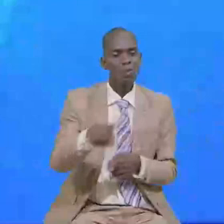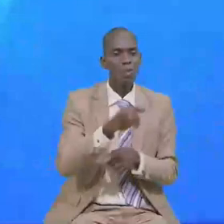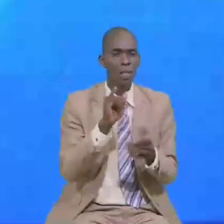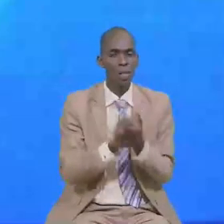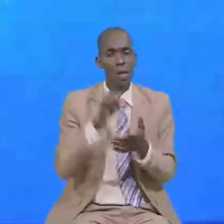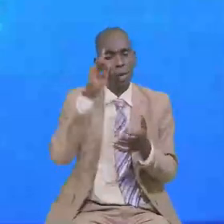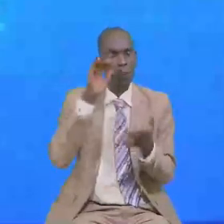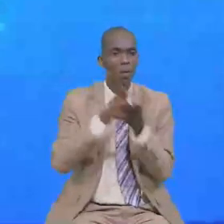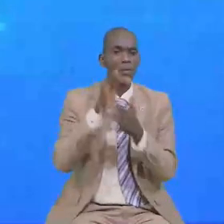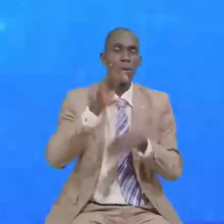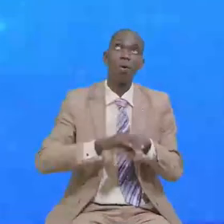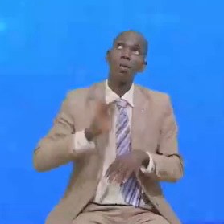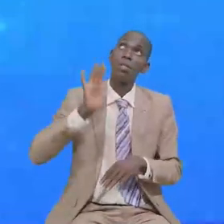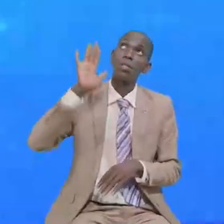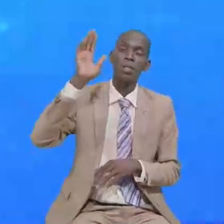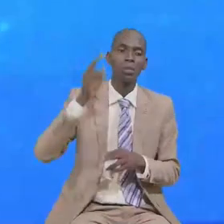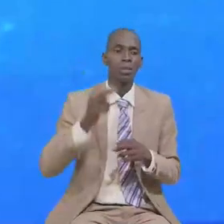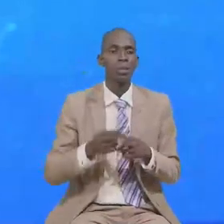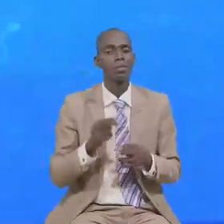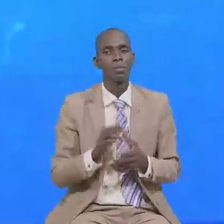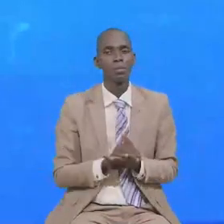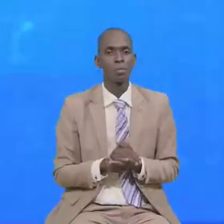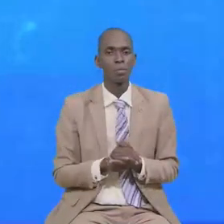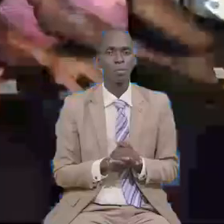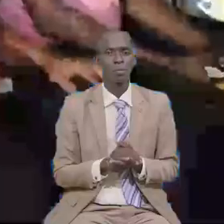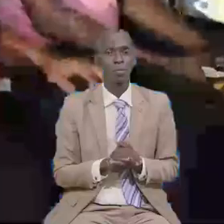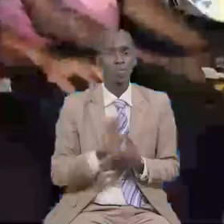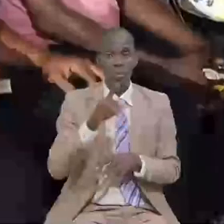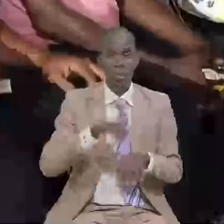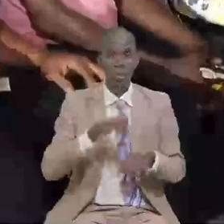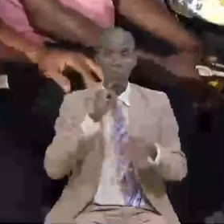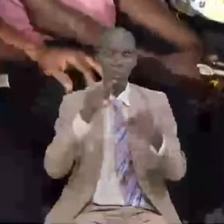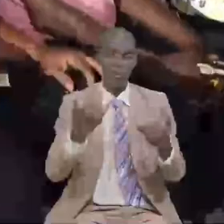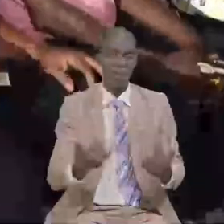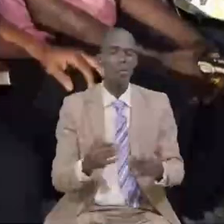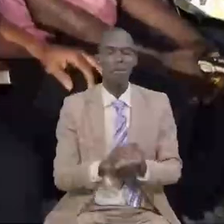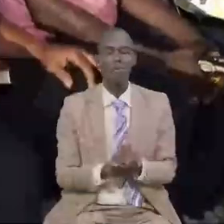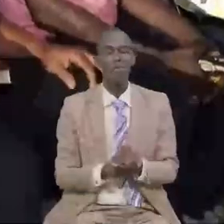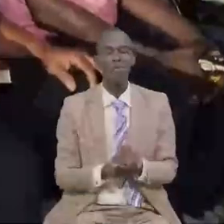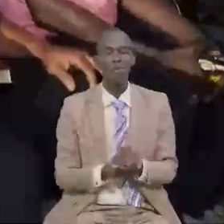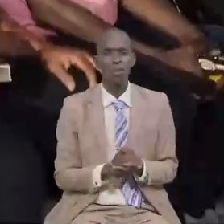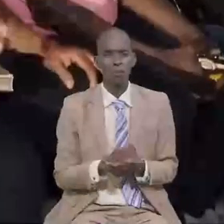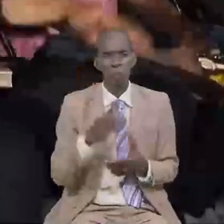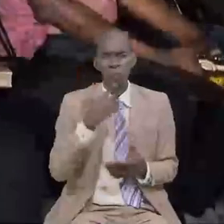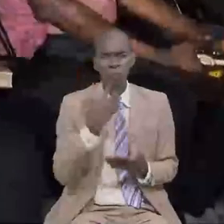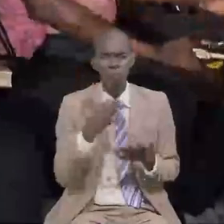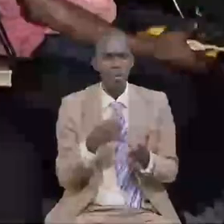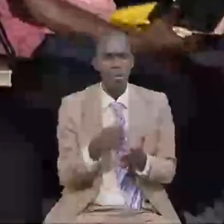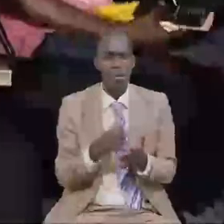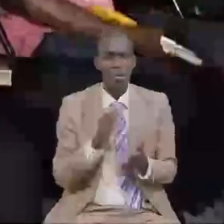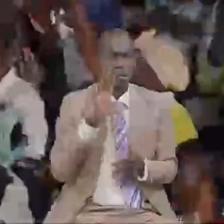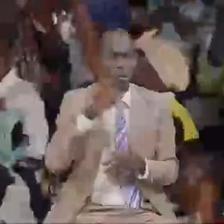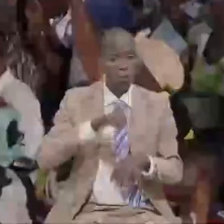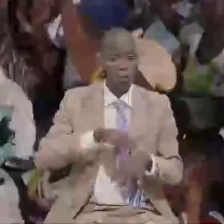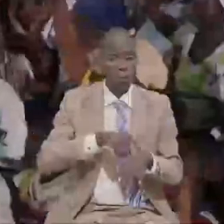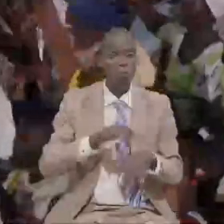À ceux qui croient en son nom, elle a donné le pouvoir de devenir enfant de Dieu. L'heure sonne maintenant. Où es-tu? L'heure